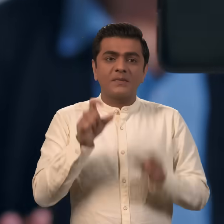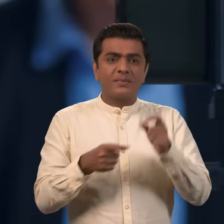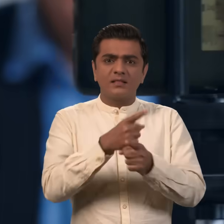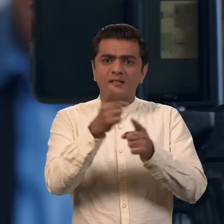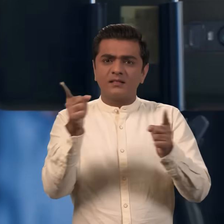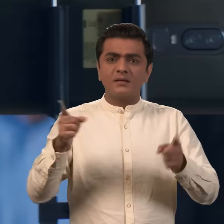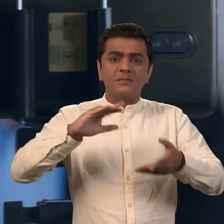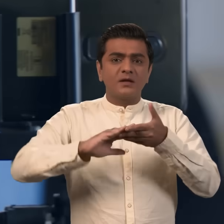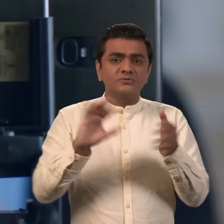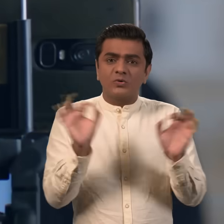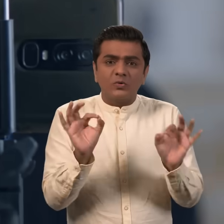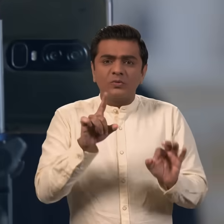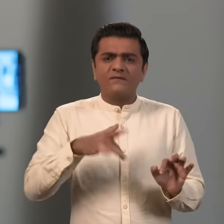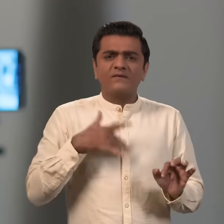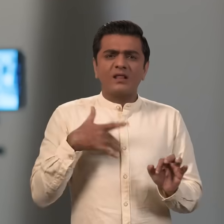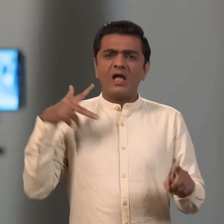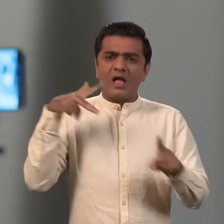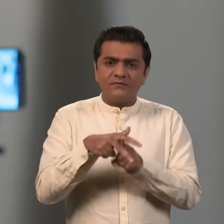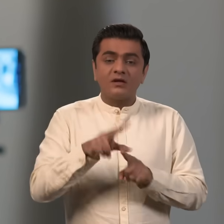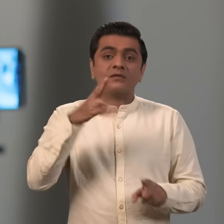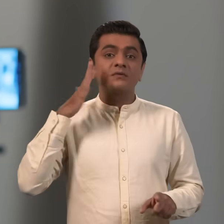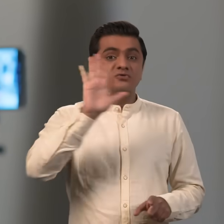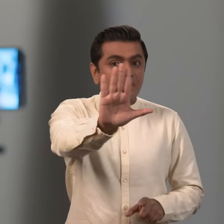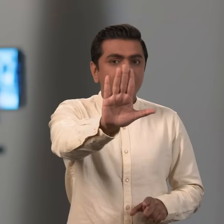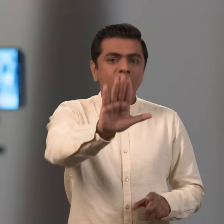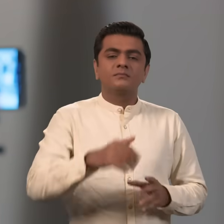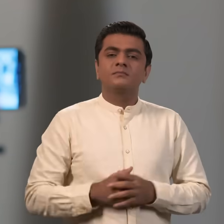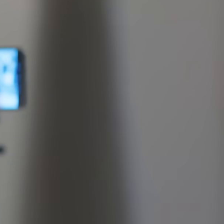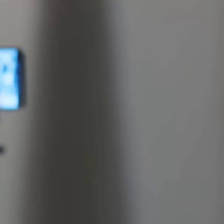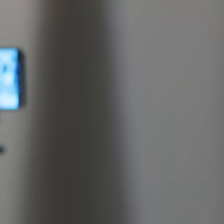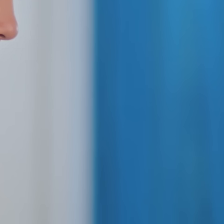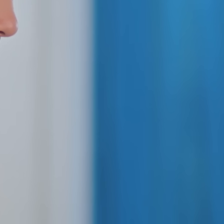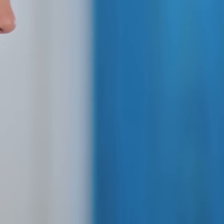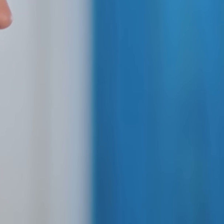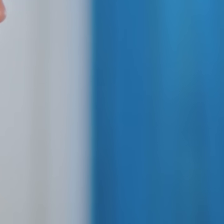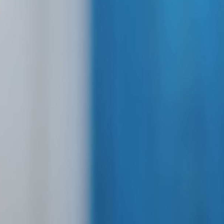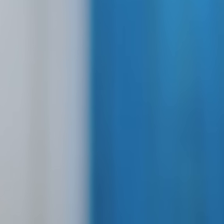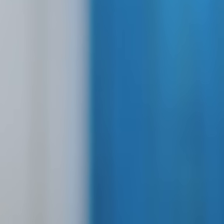शादी से पहले हर बंदा इनकम्प्लीट होता है। और रुक जाओ विराट।